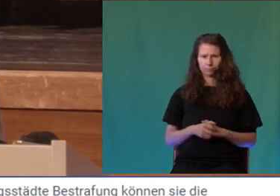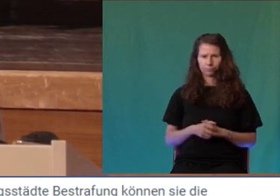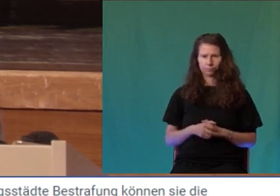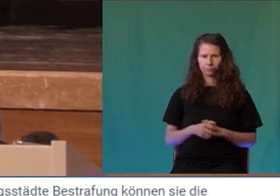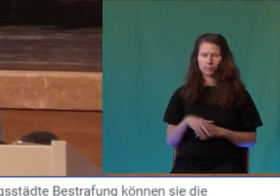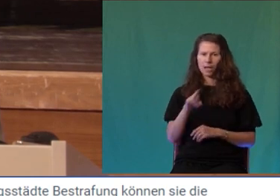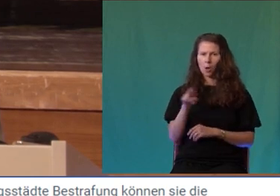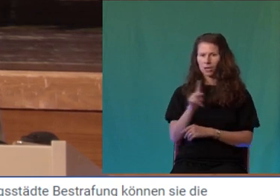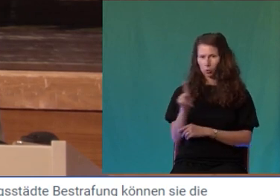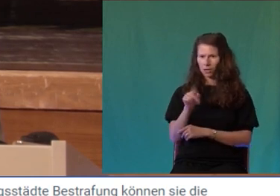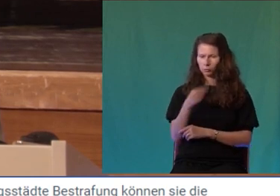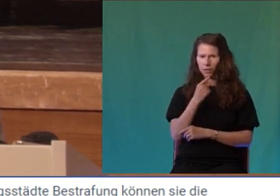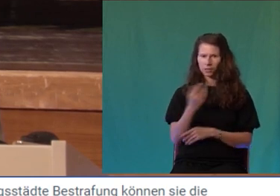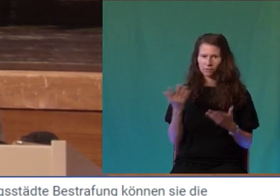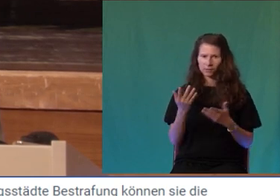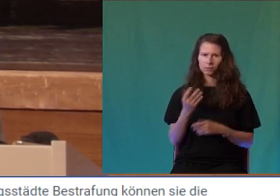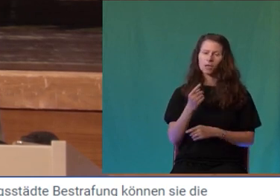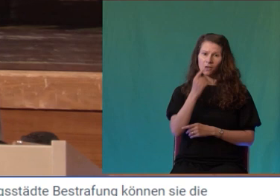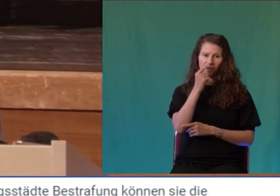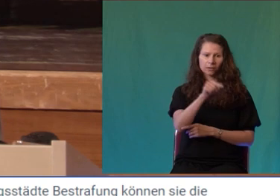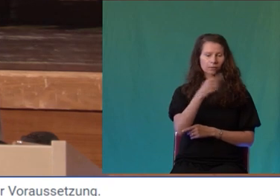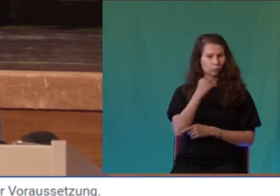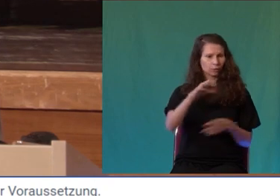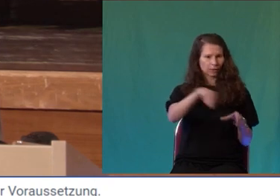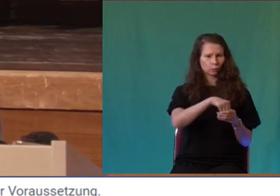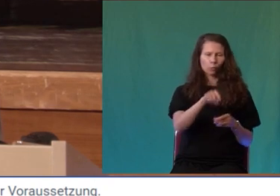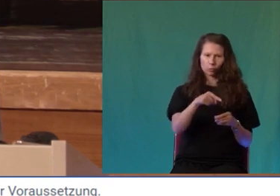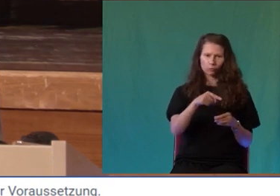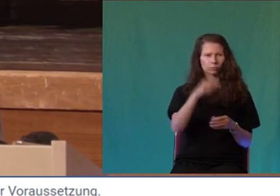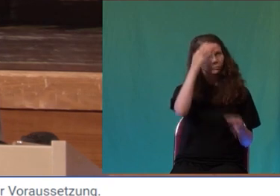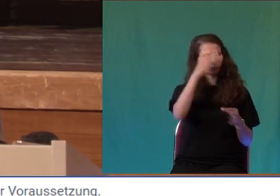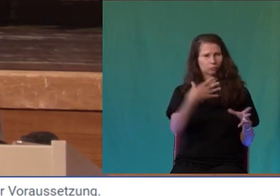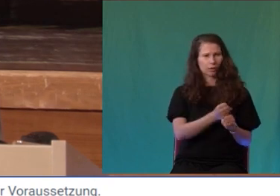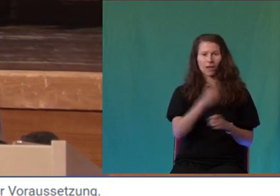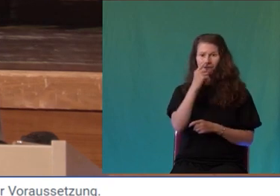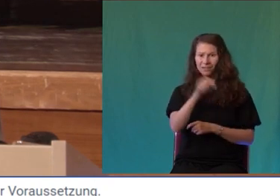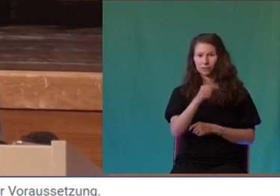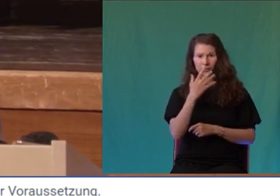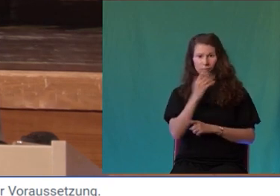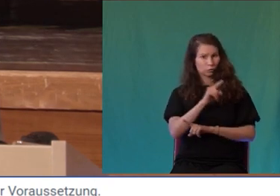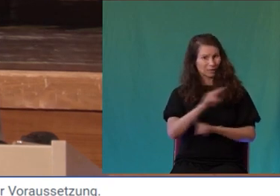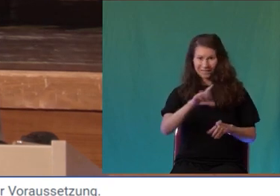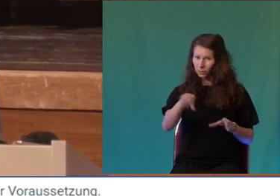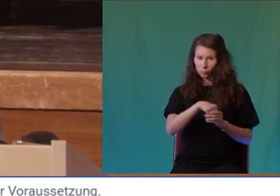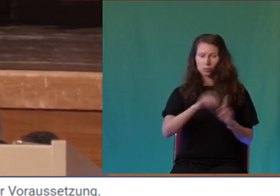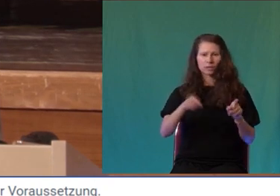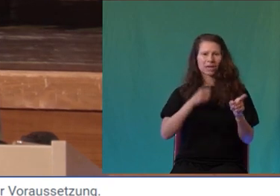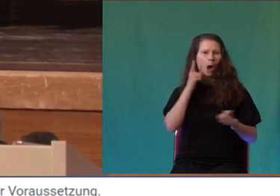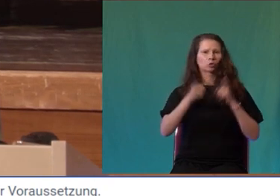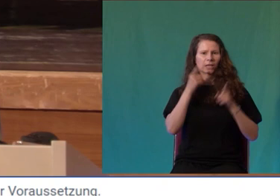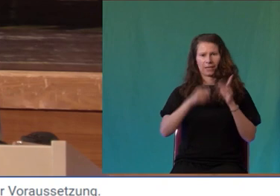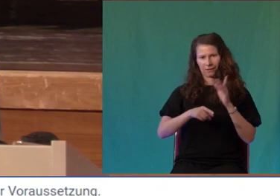Krauthausen hat gesagt wer Inklusion will findet einen Weg der sie nicht findet wer sie nicht will findet Ausreden